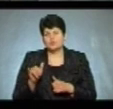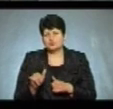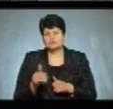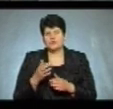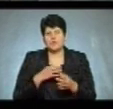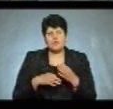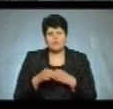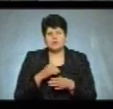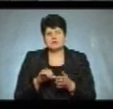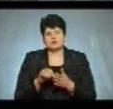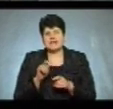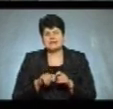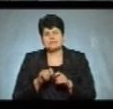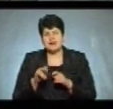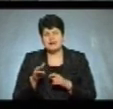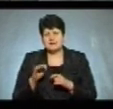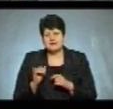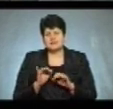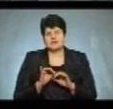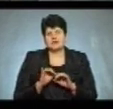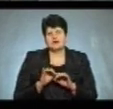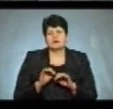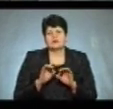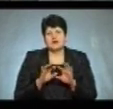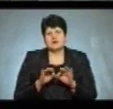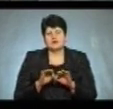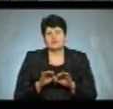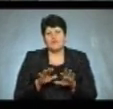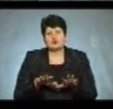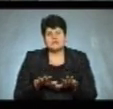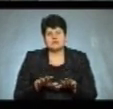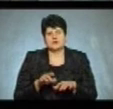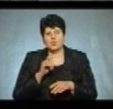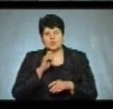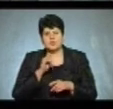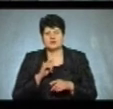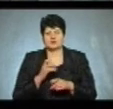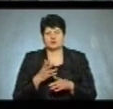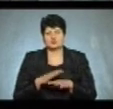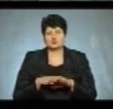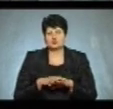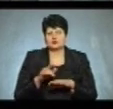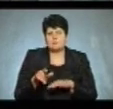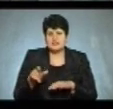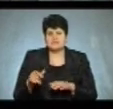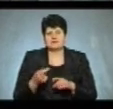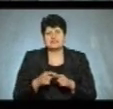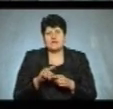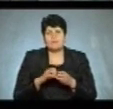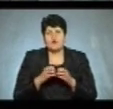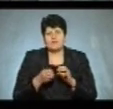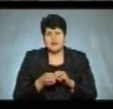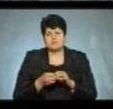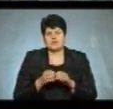обговорень за участі експертів для формулювання позиції українського суспільства щодо цієї проблеми, а також напрацювання пропозицій до